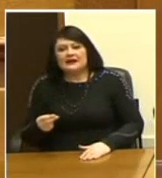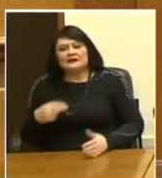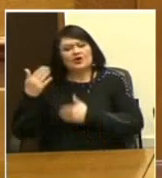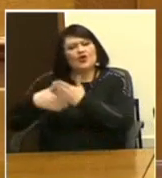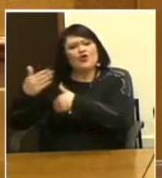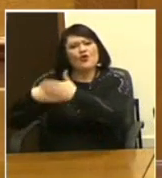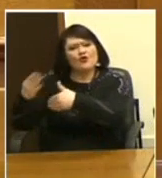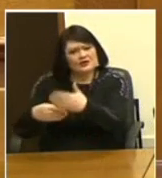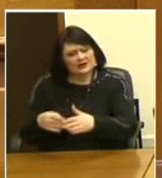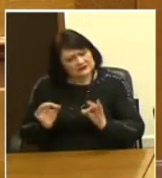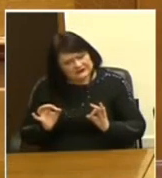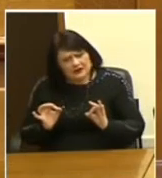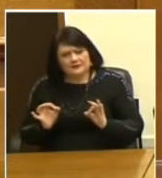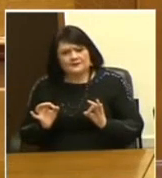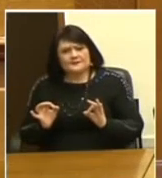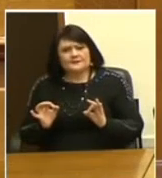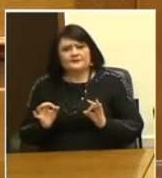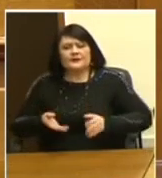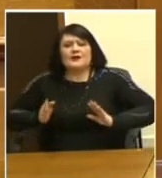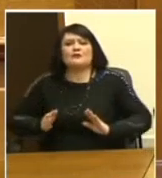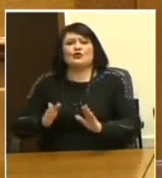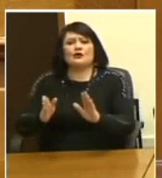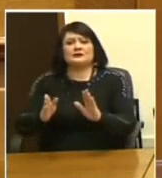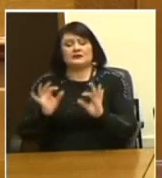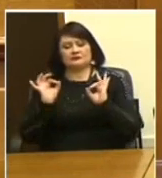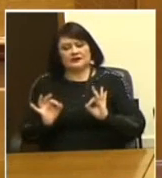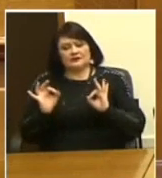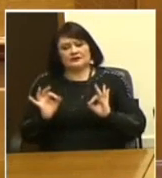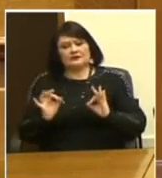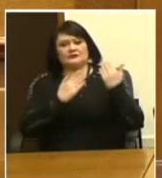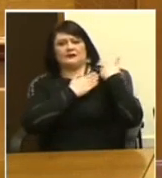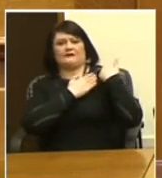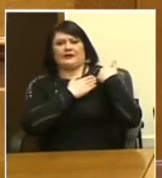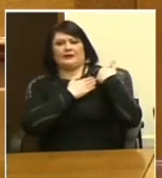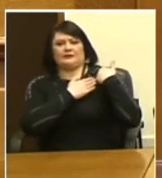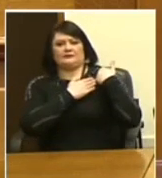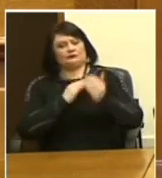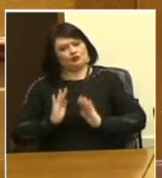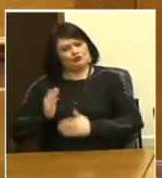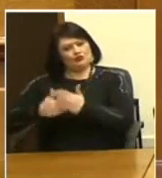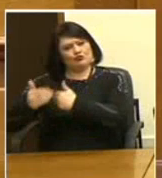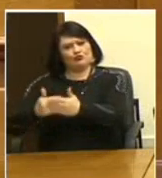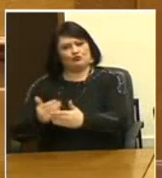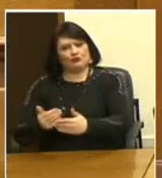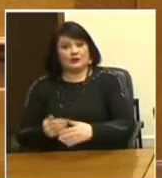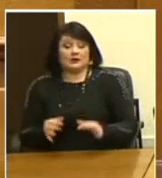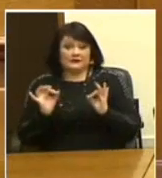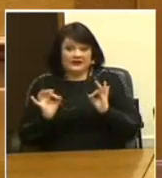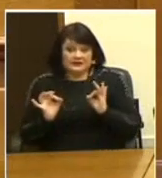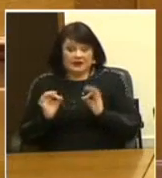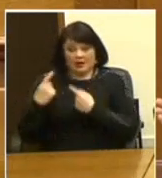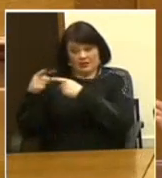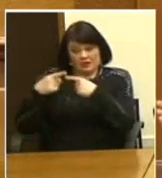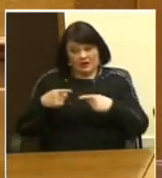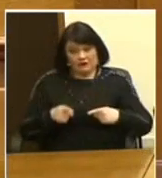τόπο πορεύτηκαν με ευθύνη και σύνεση. Φυσικά και υπάρχουν διαφορές στα θέματα